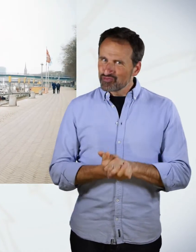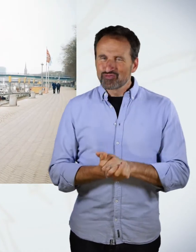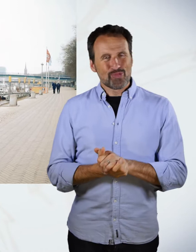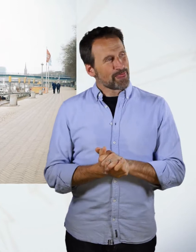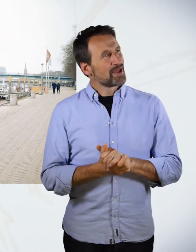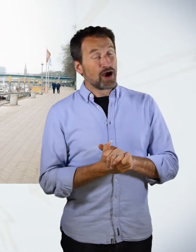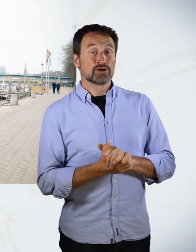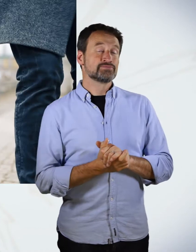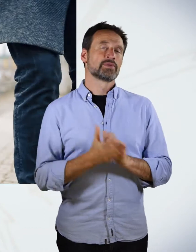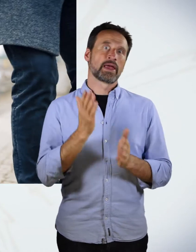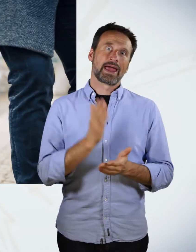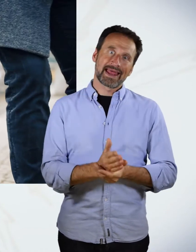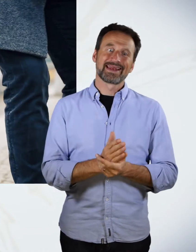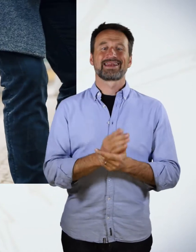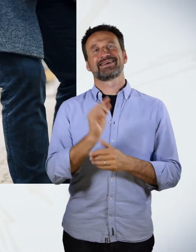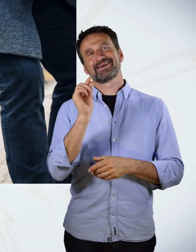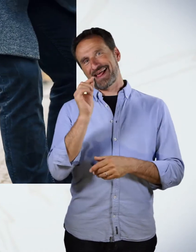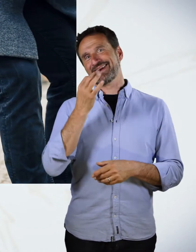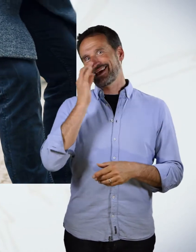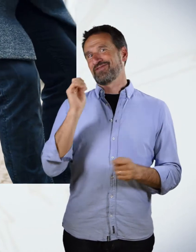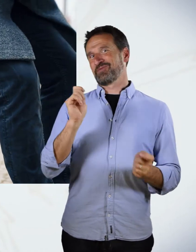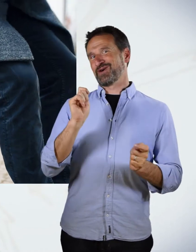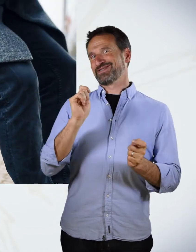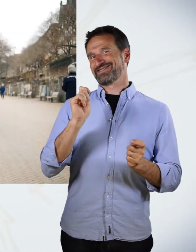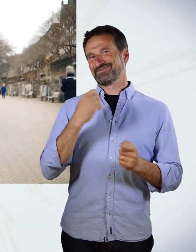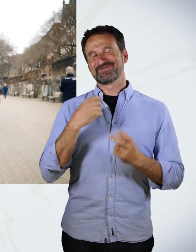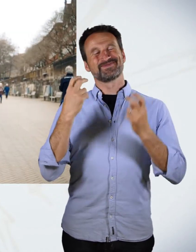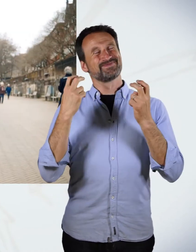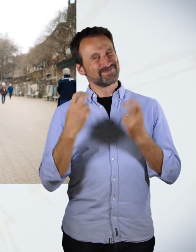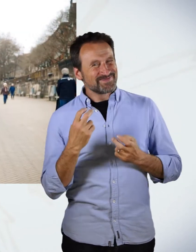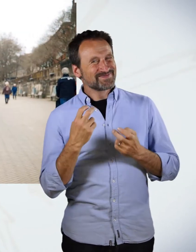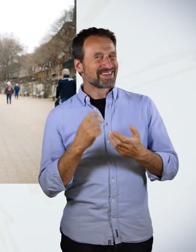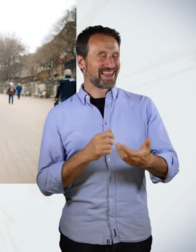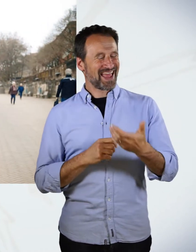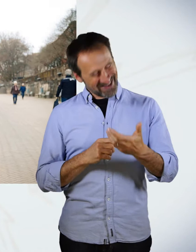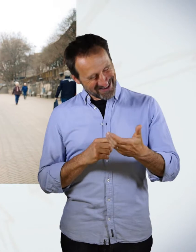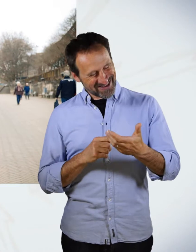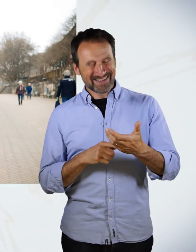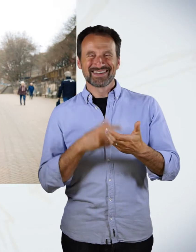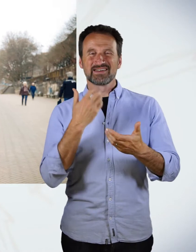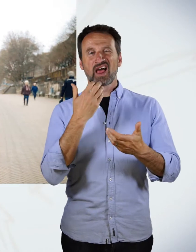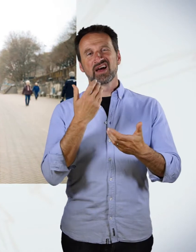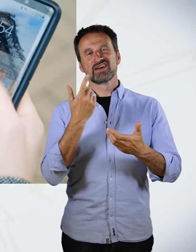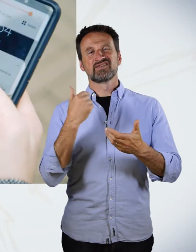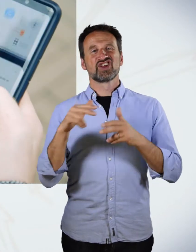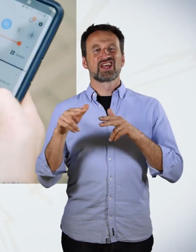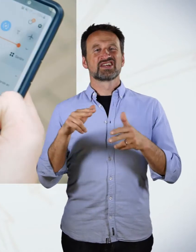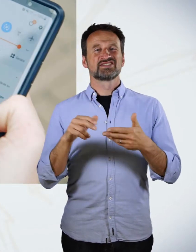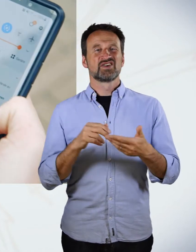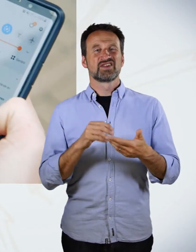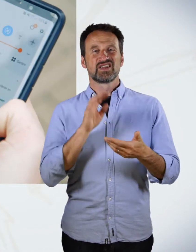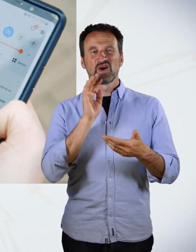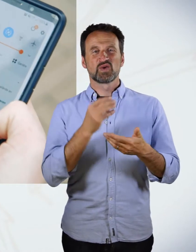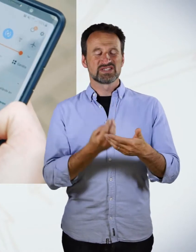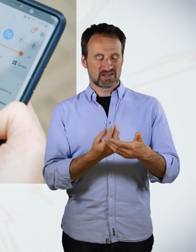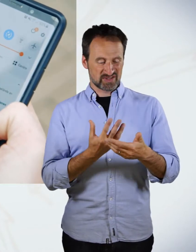Ja, wir haben endlich mal ein kleines Kaffeepäuschen gemacht und komm, setze ich mich hin, gucke ich auf mein Handy, eine Nachricht von unserer Redaktion. Ich habe eine WhatsApp bekommen. Wir treffen uns